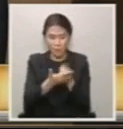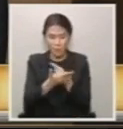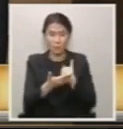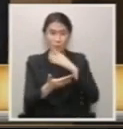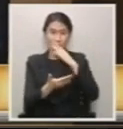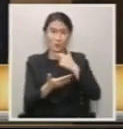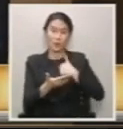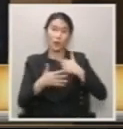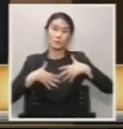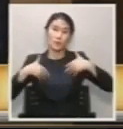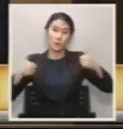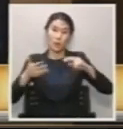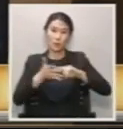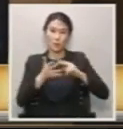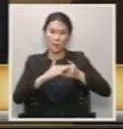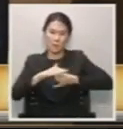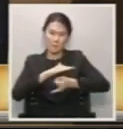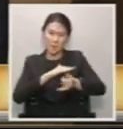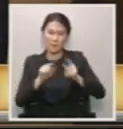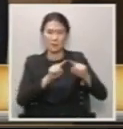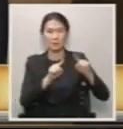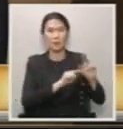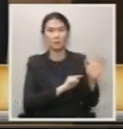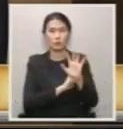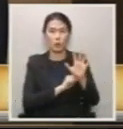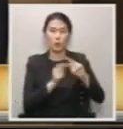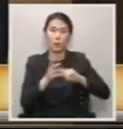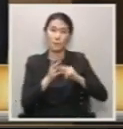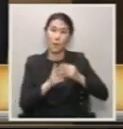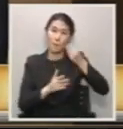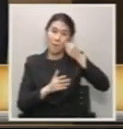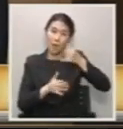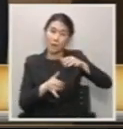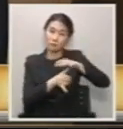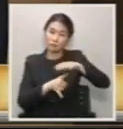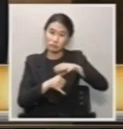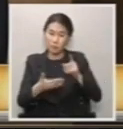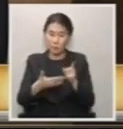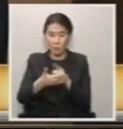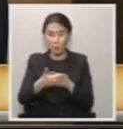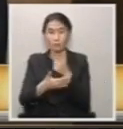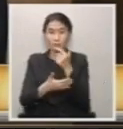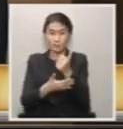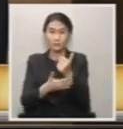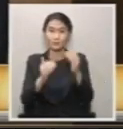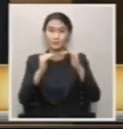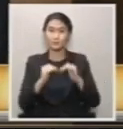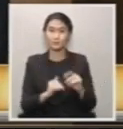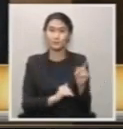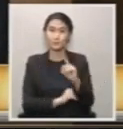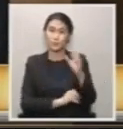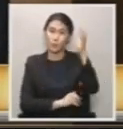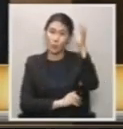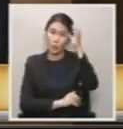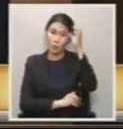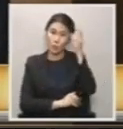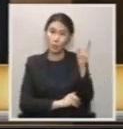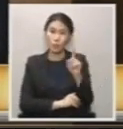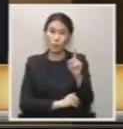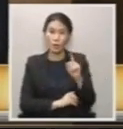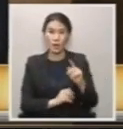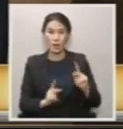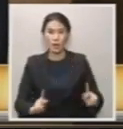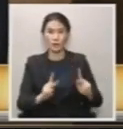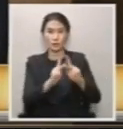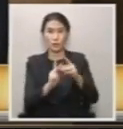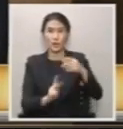สะดวกไม่จำเป็นต้องเป็นเวลาตารางตามที่กำหนดไว้ประการต่อมาความรู้ของกระทรวงดิจิทัล